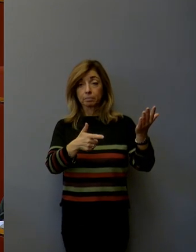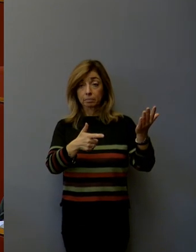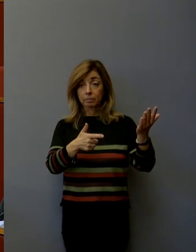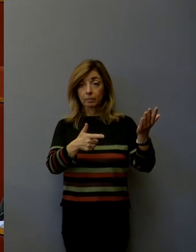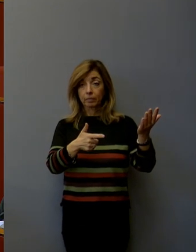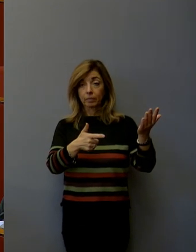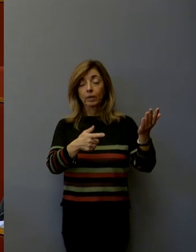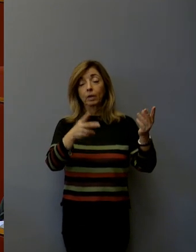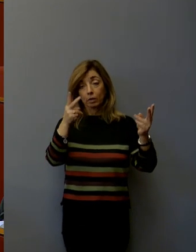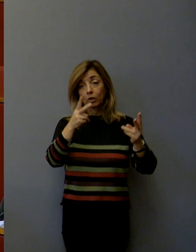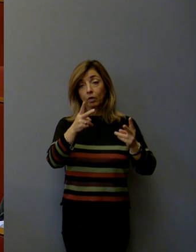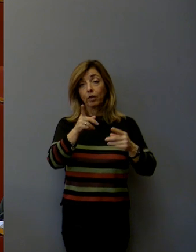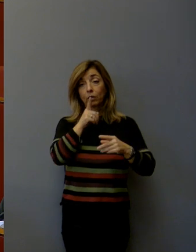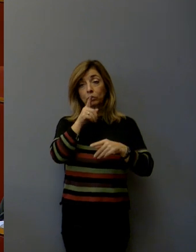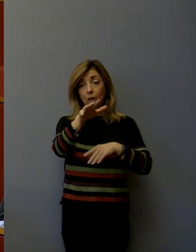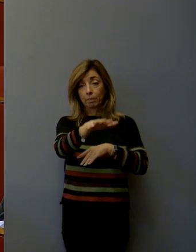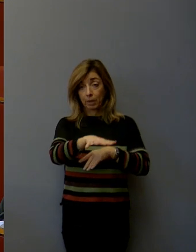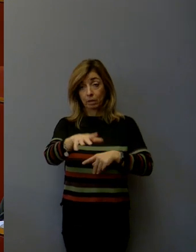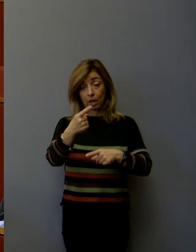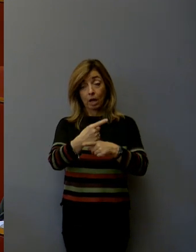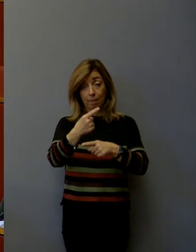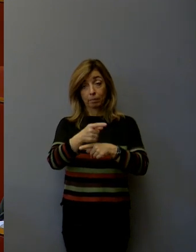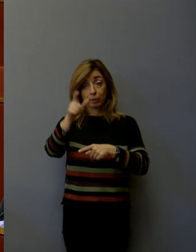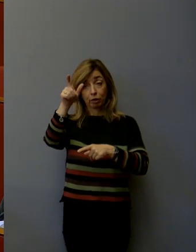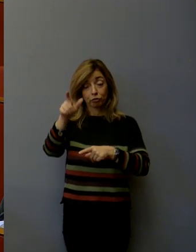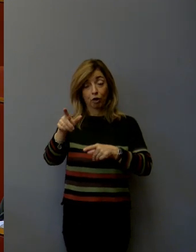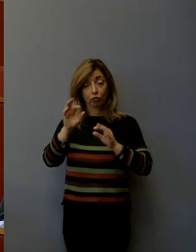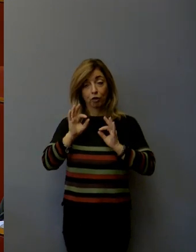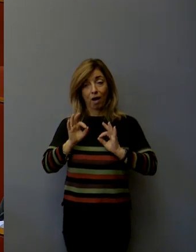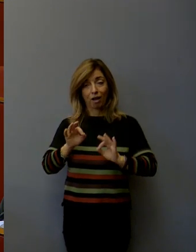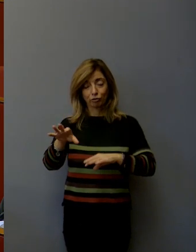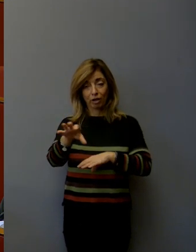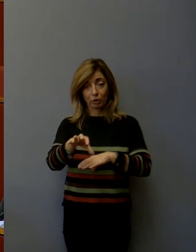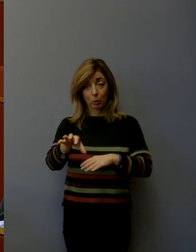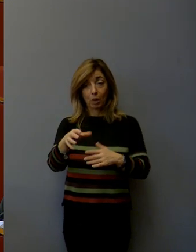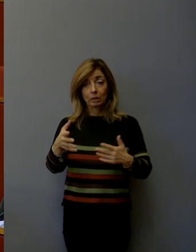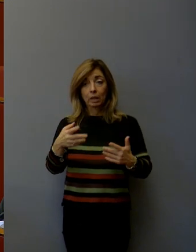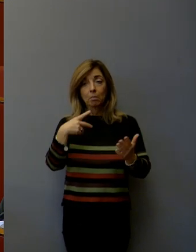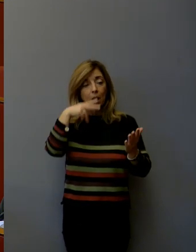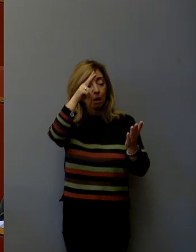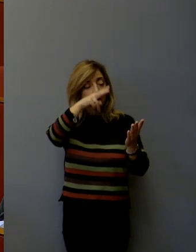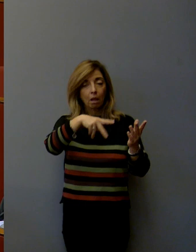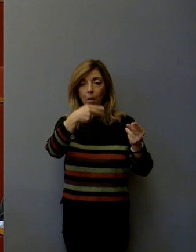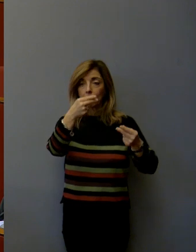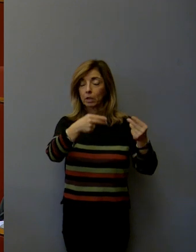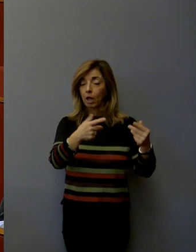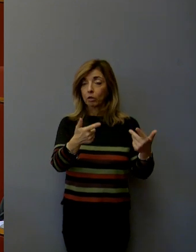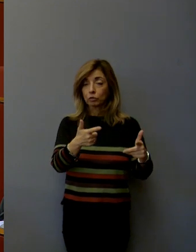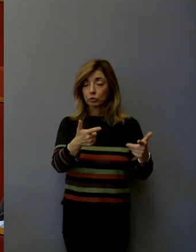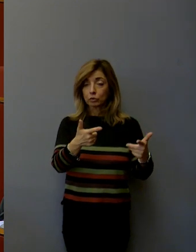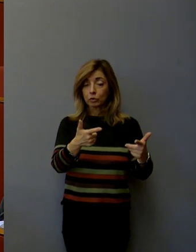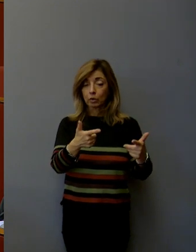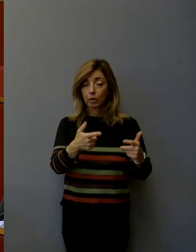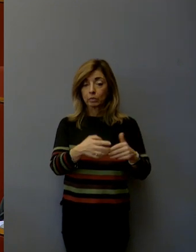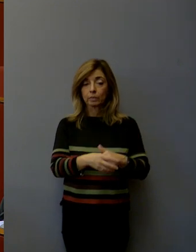bisogno però faccio un esempio di quello che ci dovrebbe essere ma attenzione qualcosa che ci dovrebbe essere